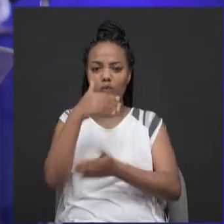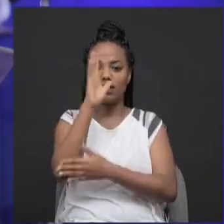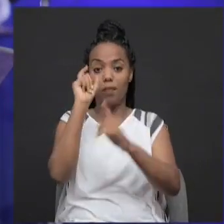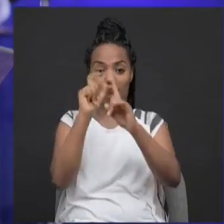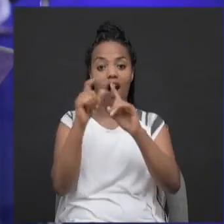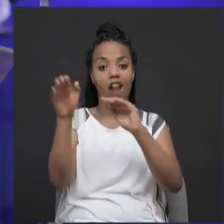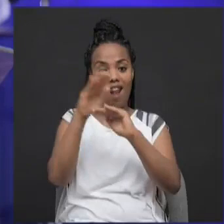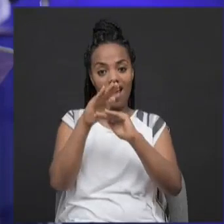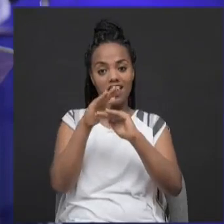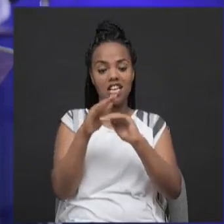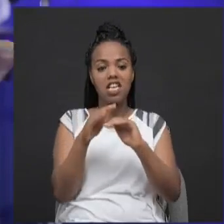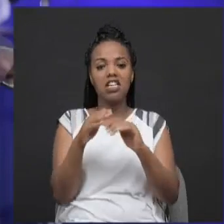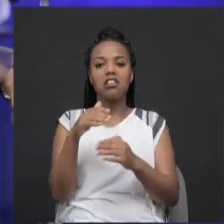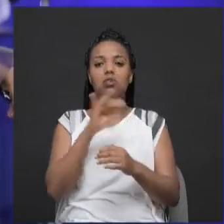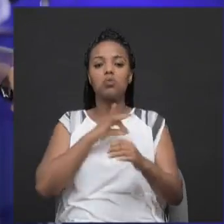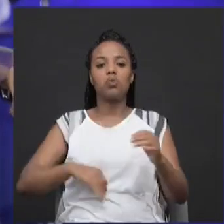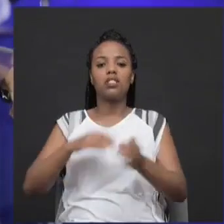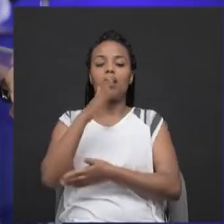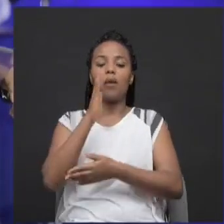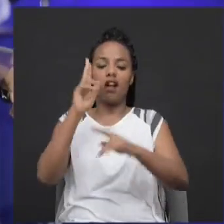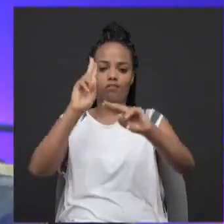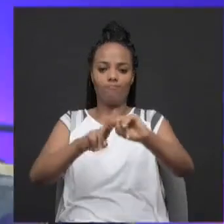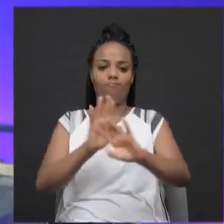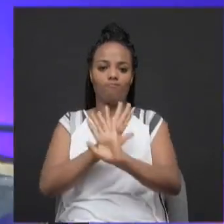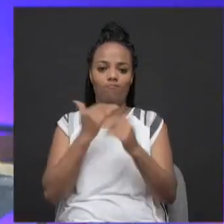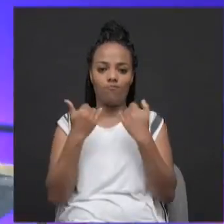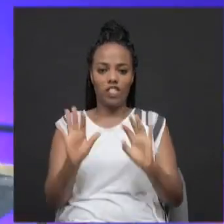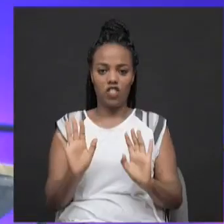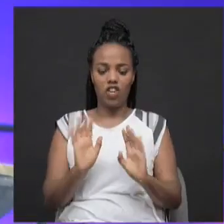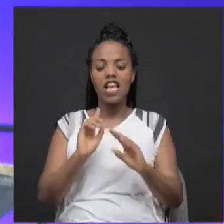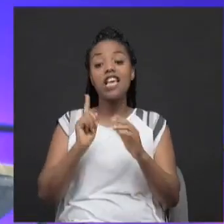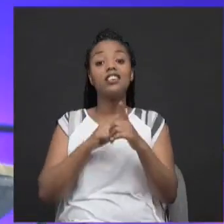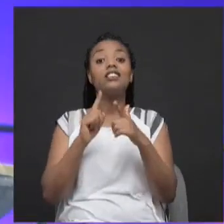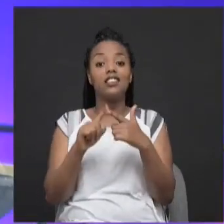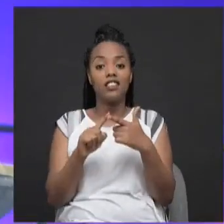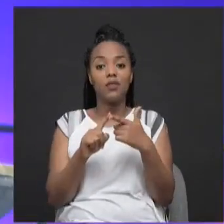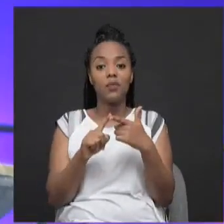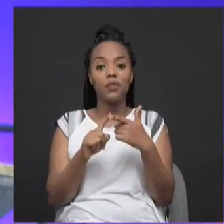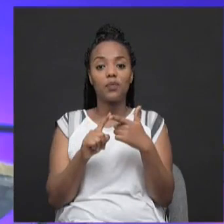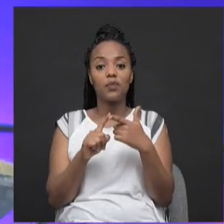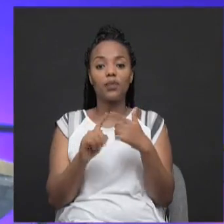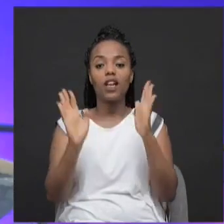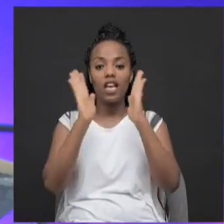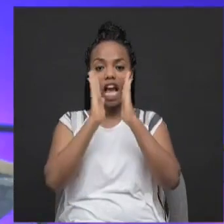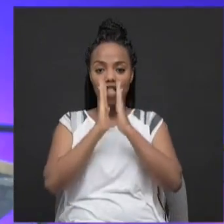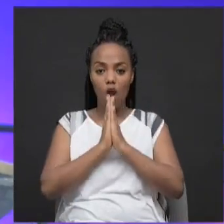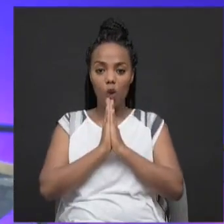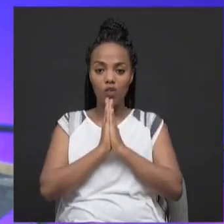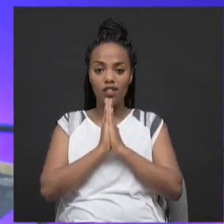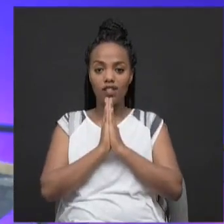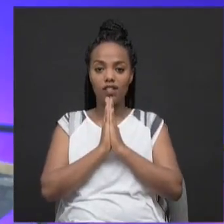የሰራዊት ጌታ ልዑል እግዚአብሔር አስቀምጦልናል። እንግዲህ የጸሎትን